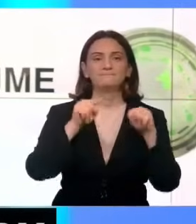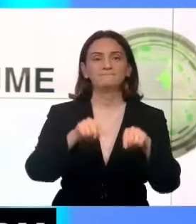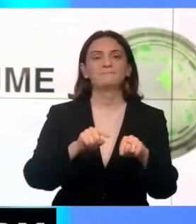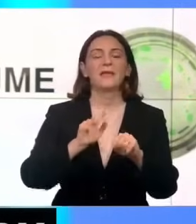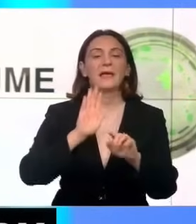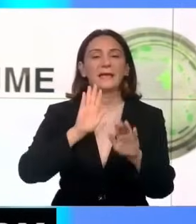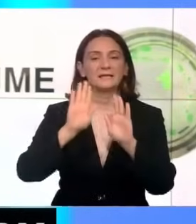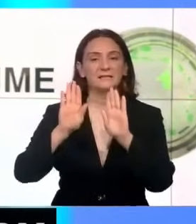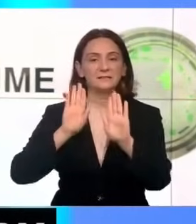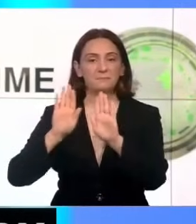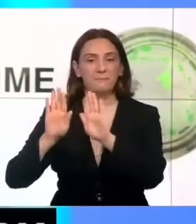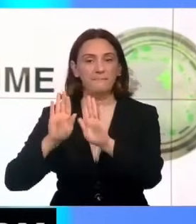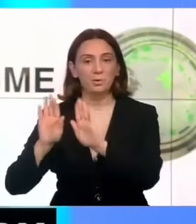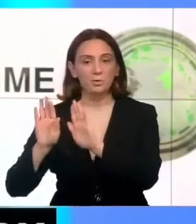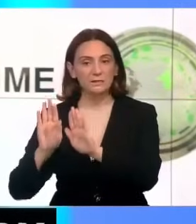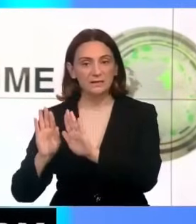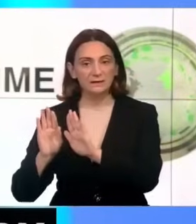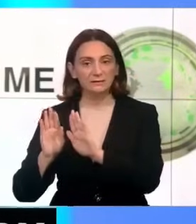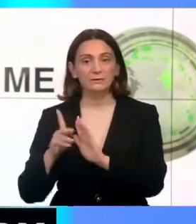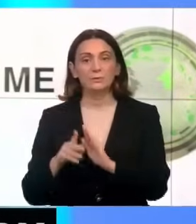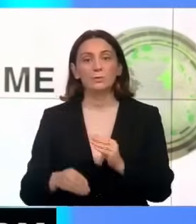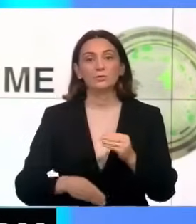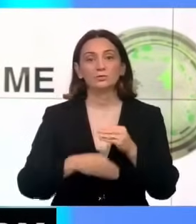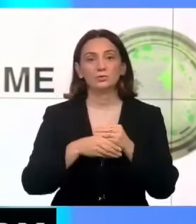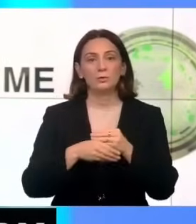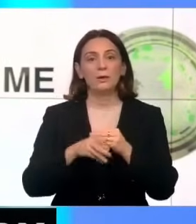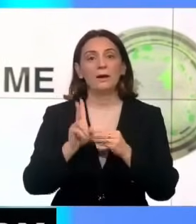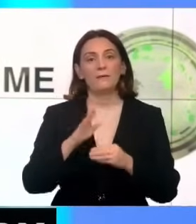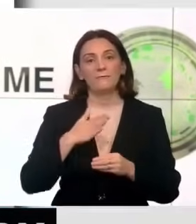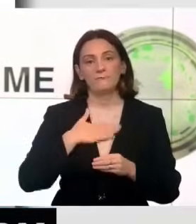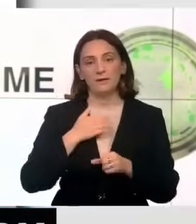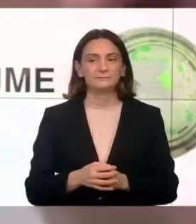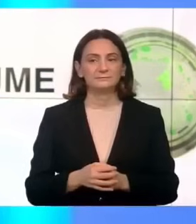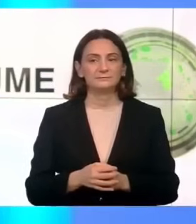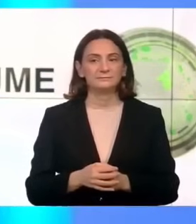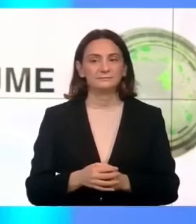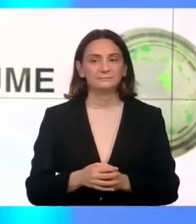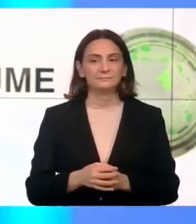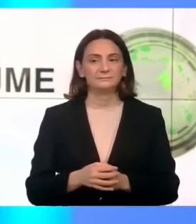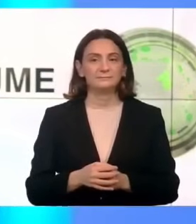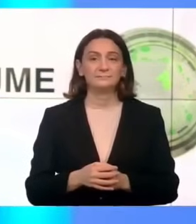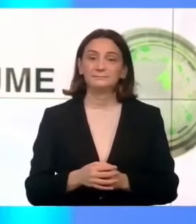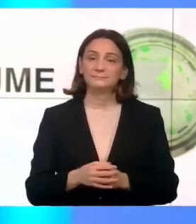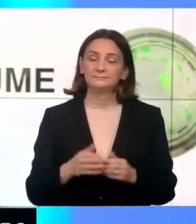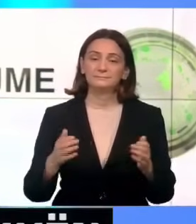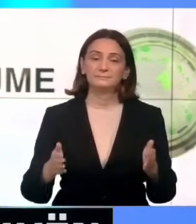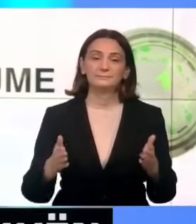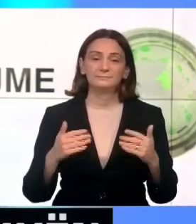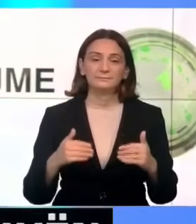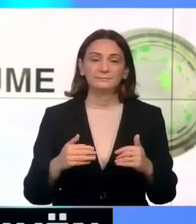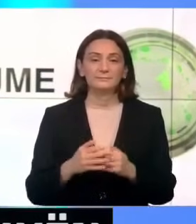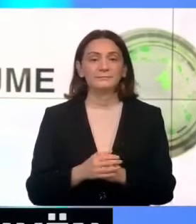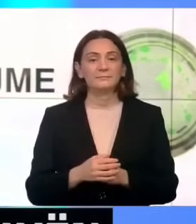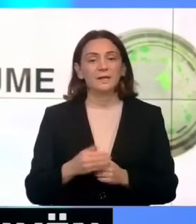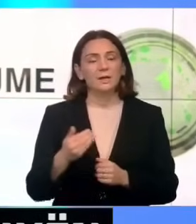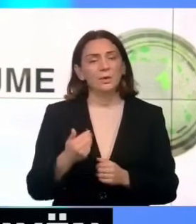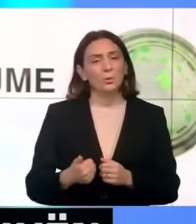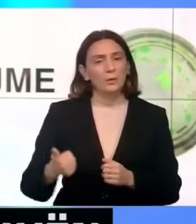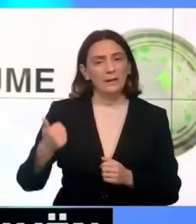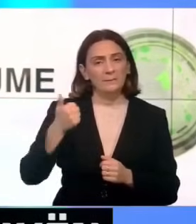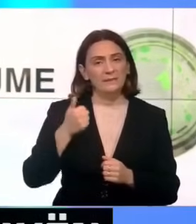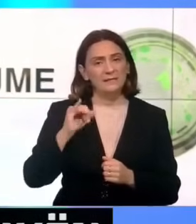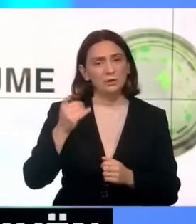konceptual. Rama prezantohet me punime në qeramik. Sali Berisha është deklaruar në mbrojtje të